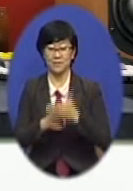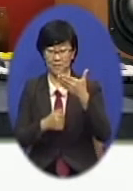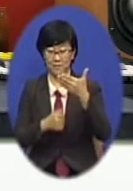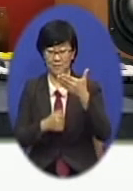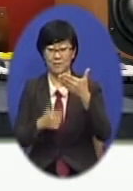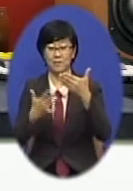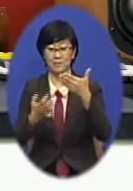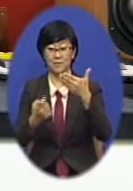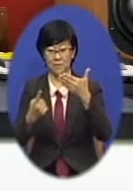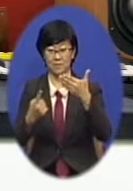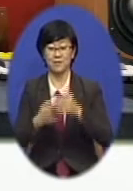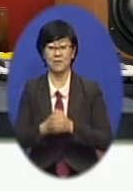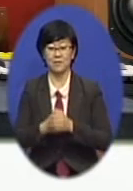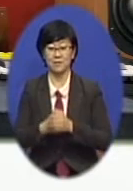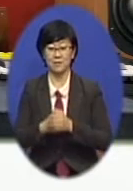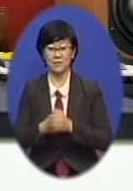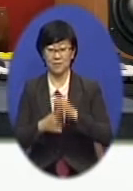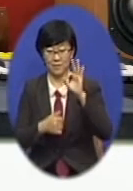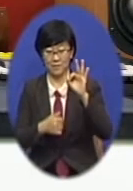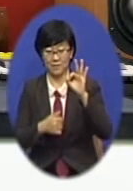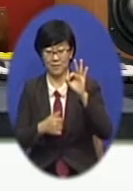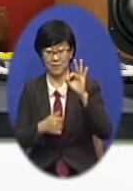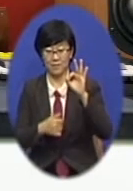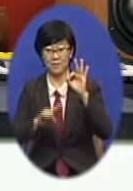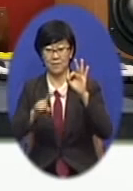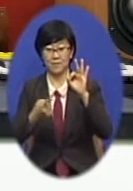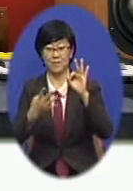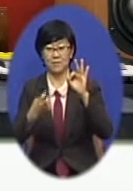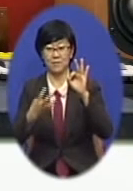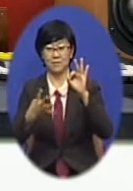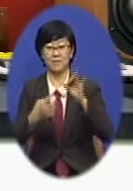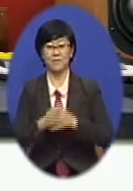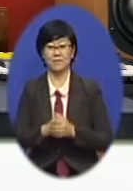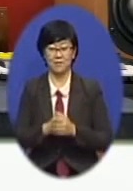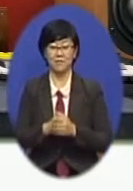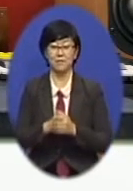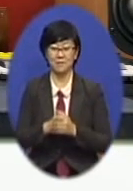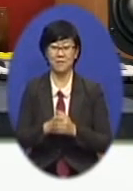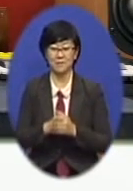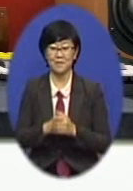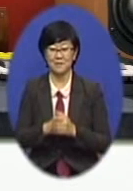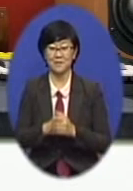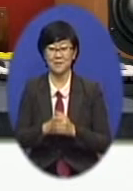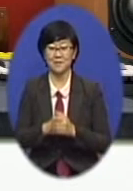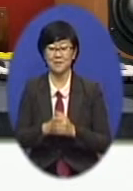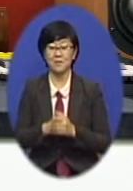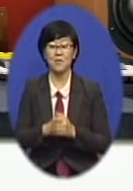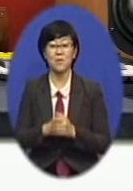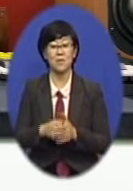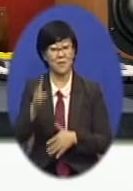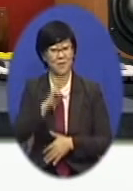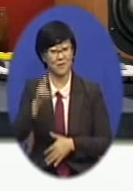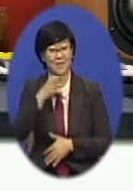9번. 81표. 10번. 맞아. 144표입니다. 네. 요